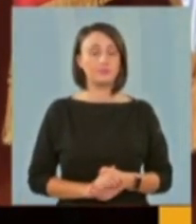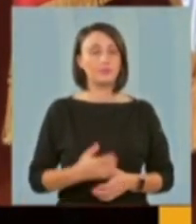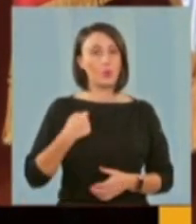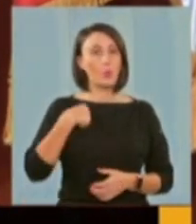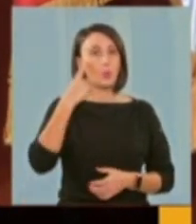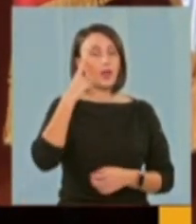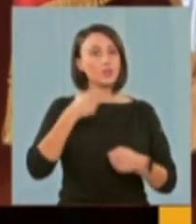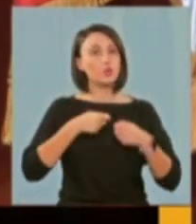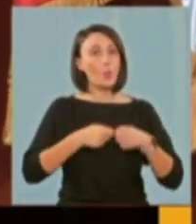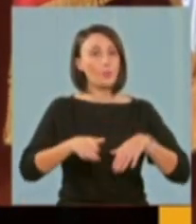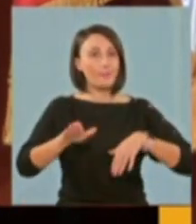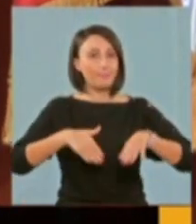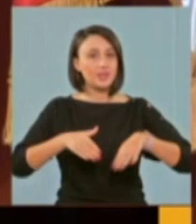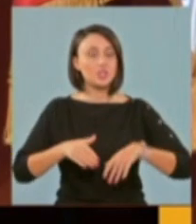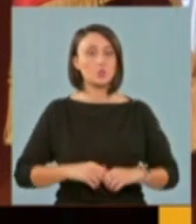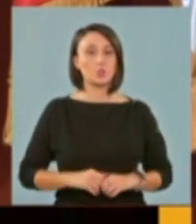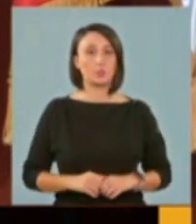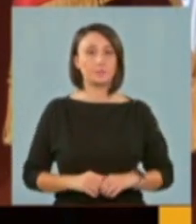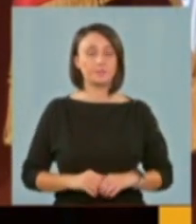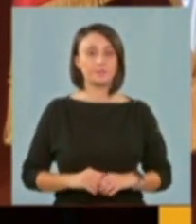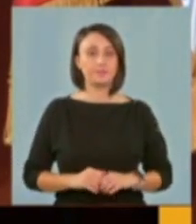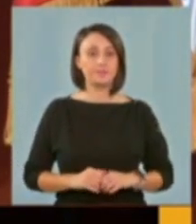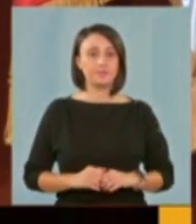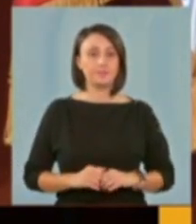Consider, domnule ministru, că